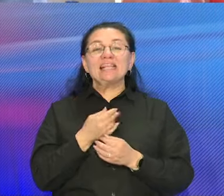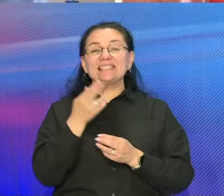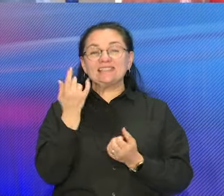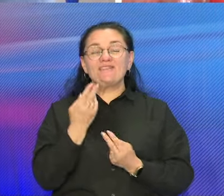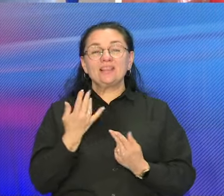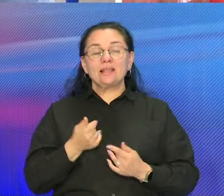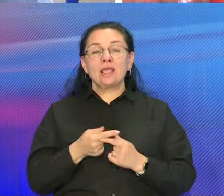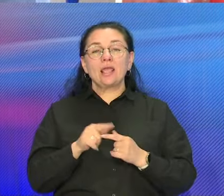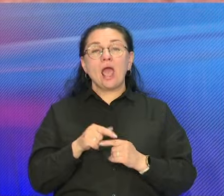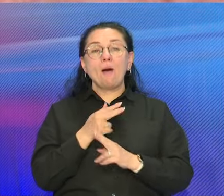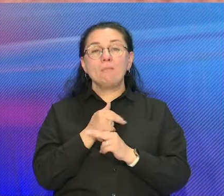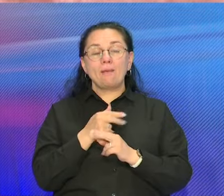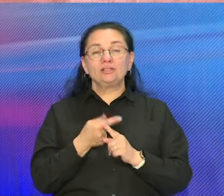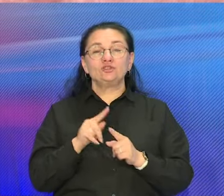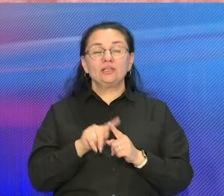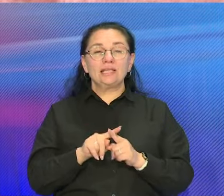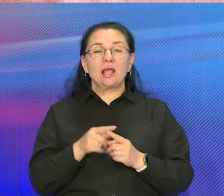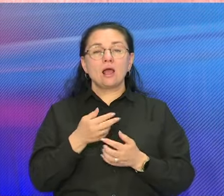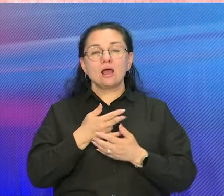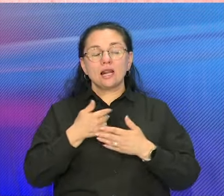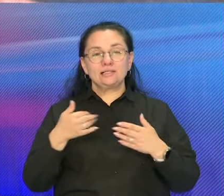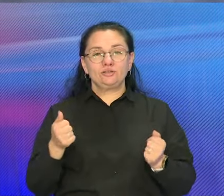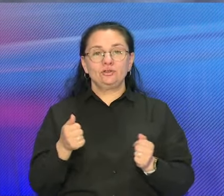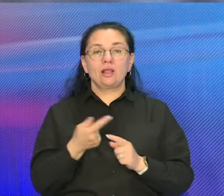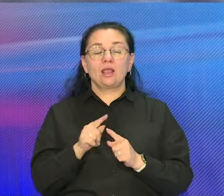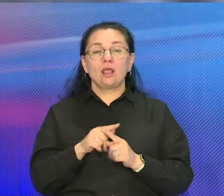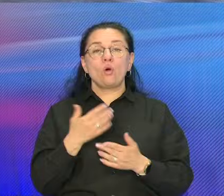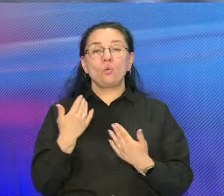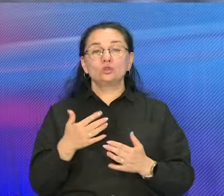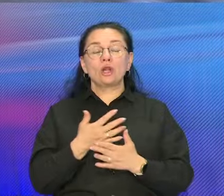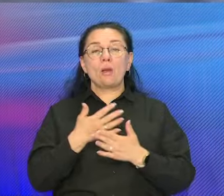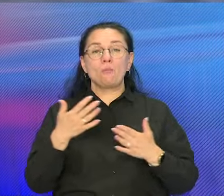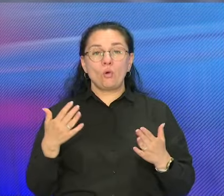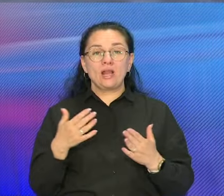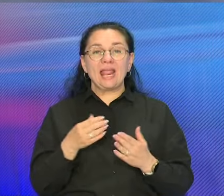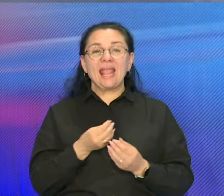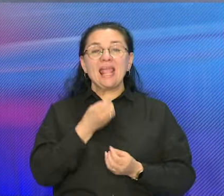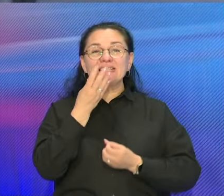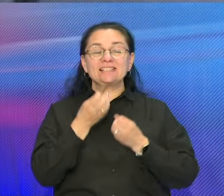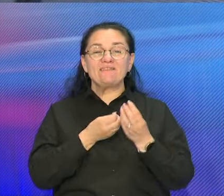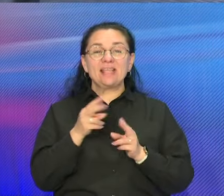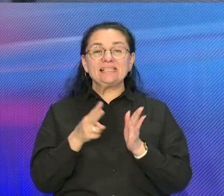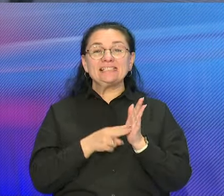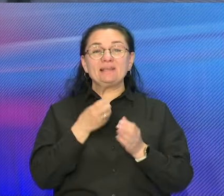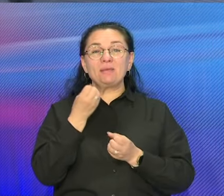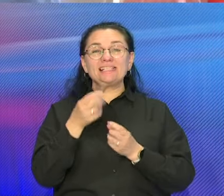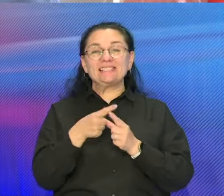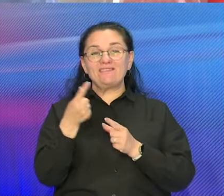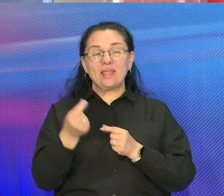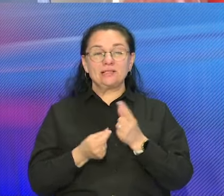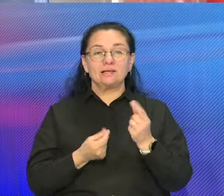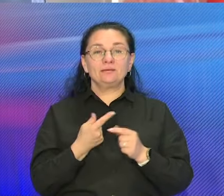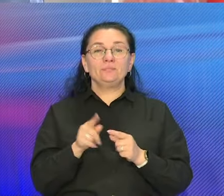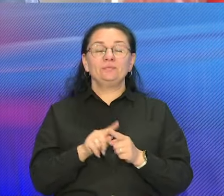краю, в общем, всякие были, всякие-всякие В данном случае уже более цветик-семицветик, такой более компактный, потому что некоторые